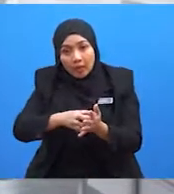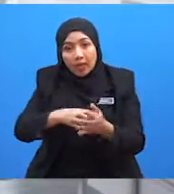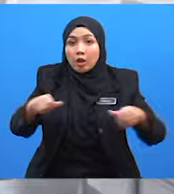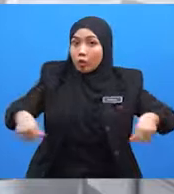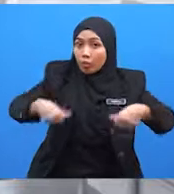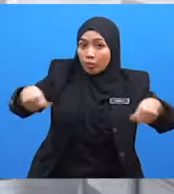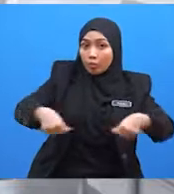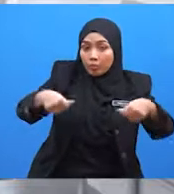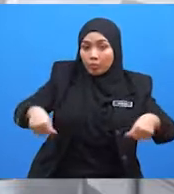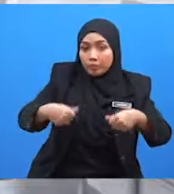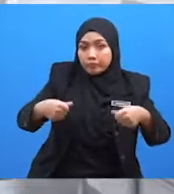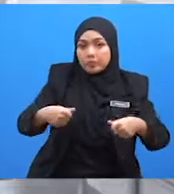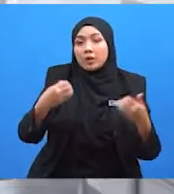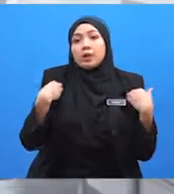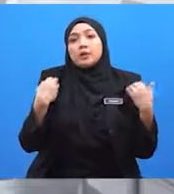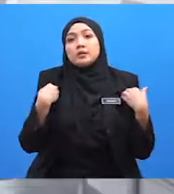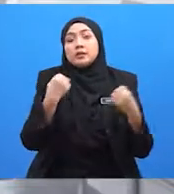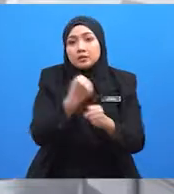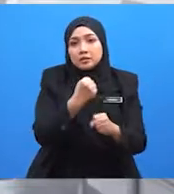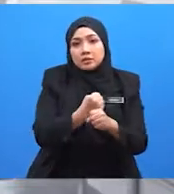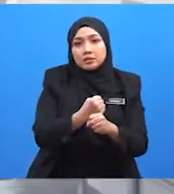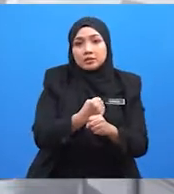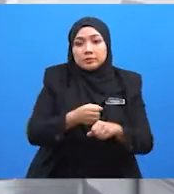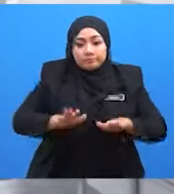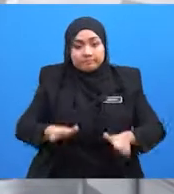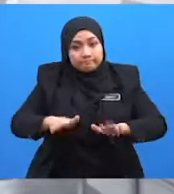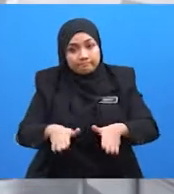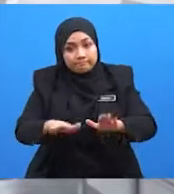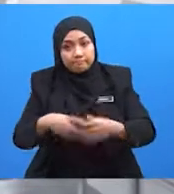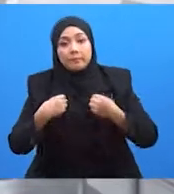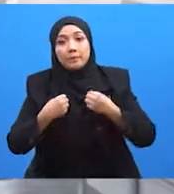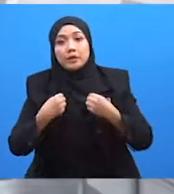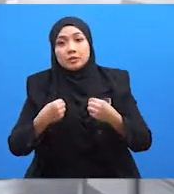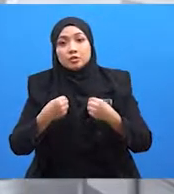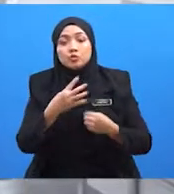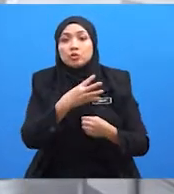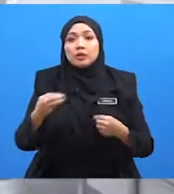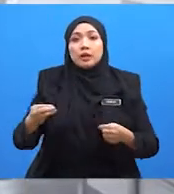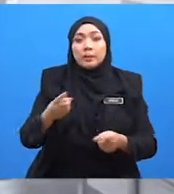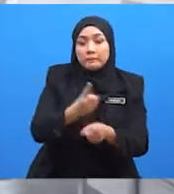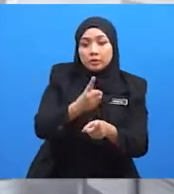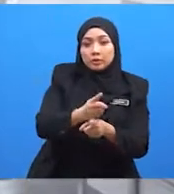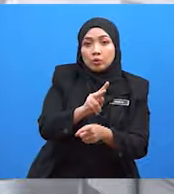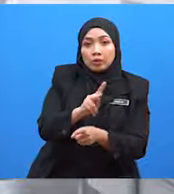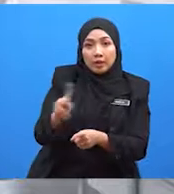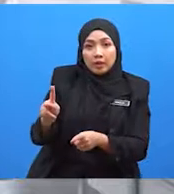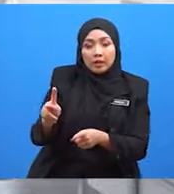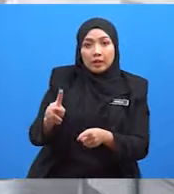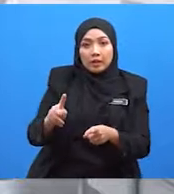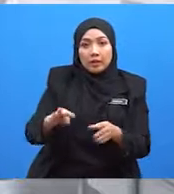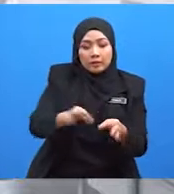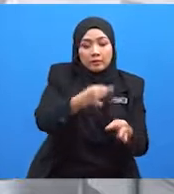Ada juga yang mengambil upah, menjahit dan membetulkan jala dan